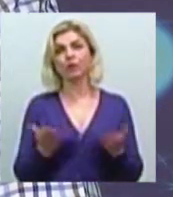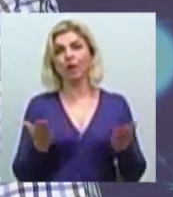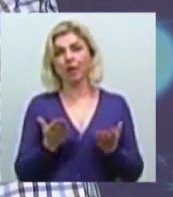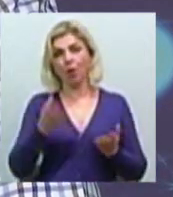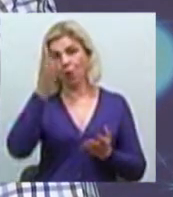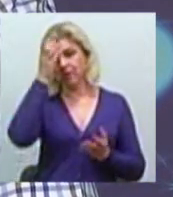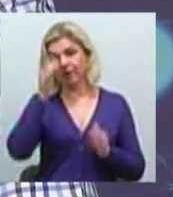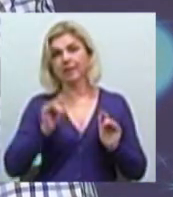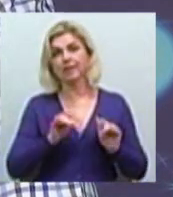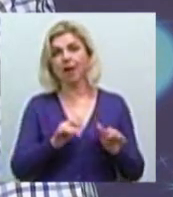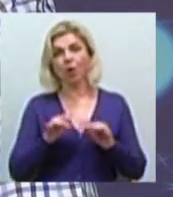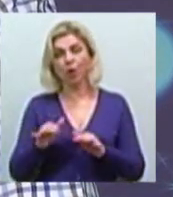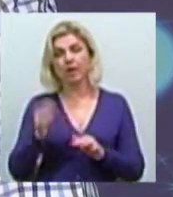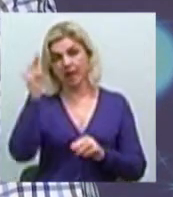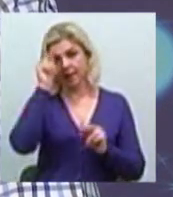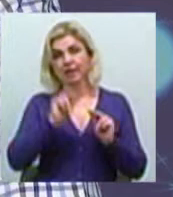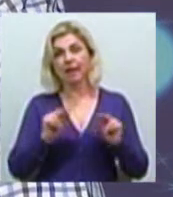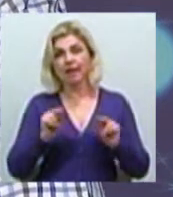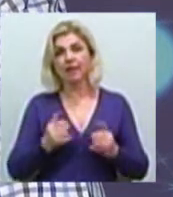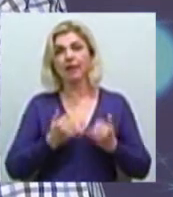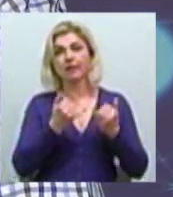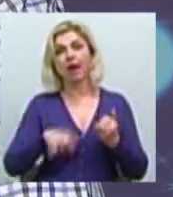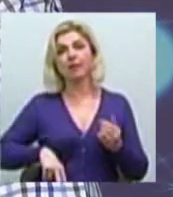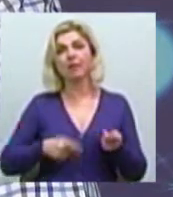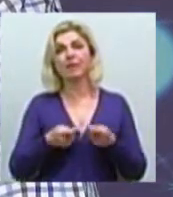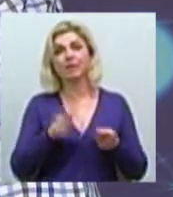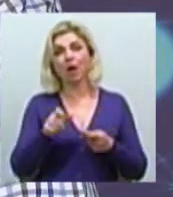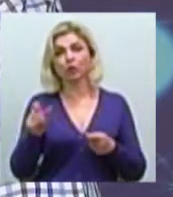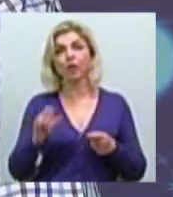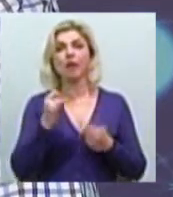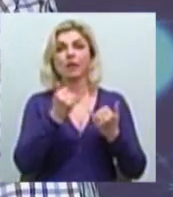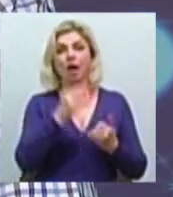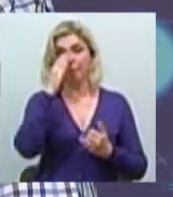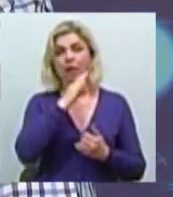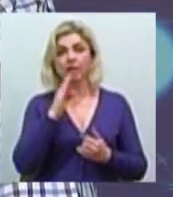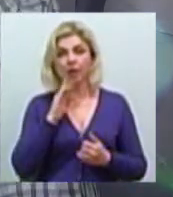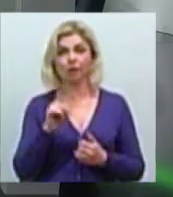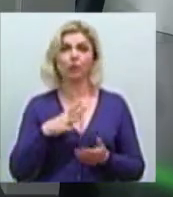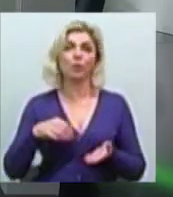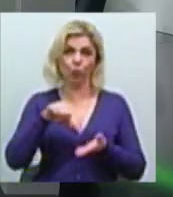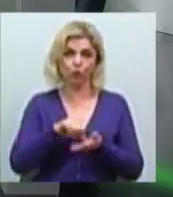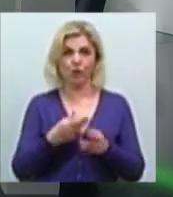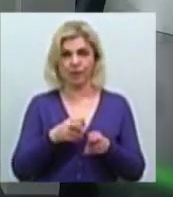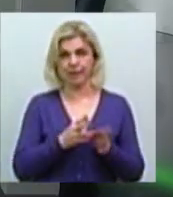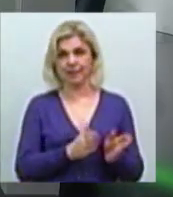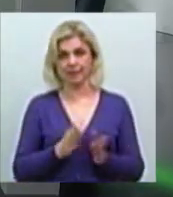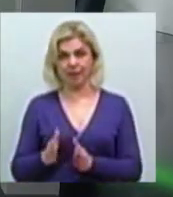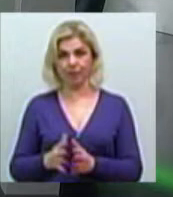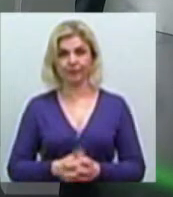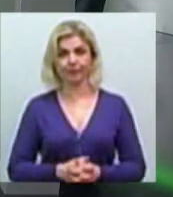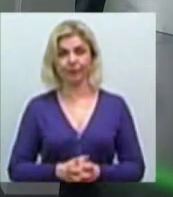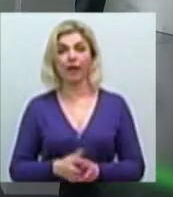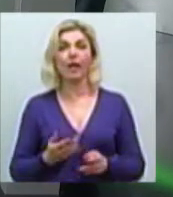освітні заходи, тренінги для адміністраторів шкіл і для батьків, щоб вони підключались до цієї системи. Тобто це